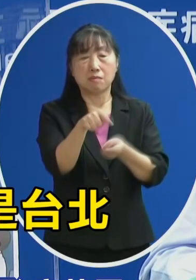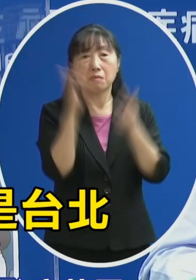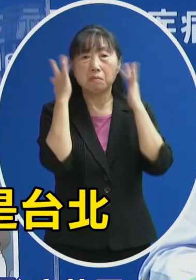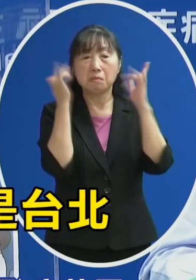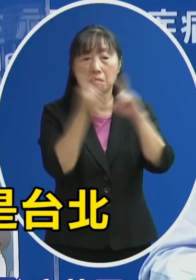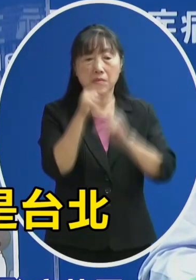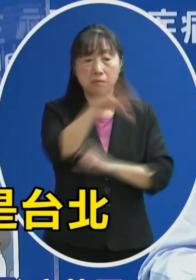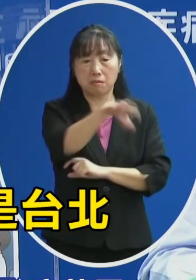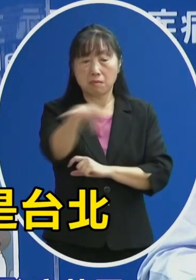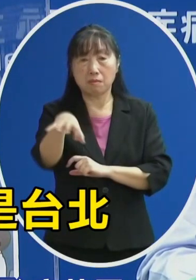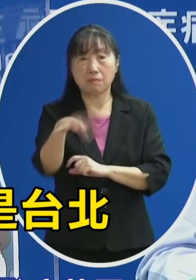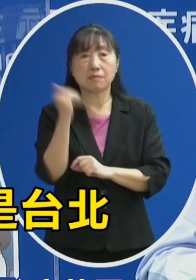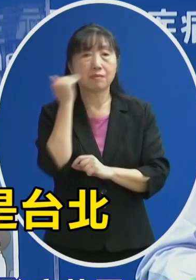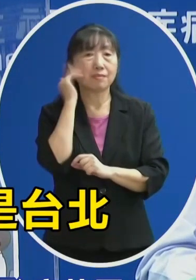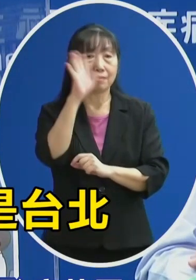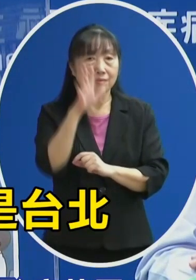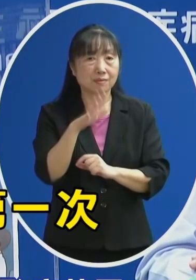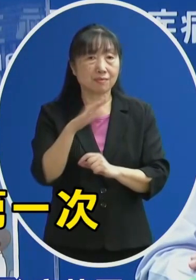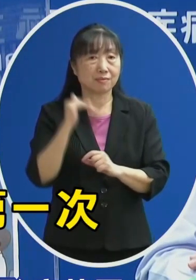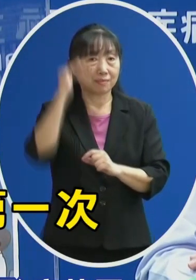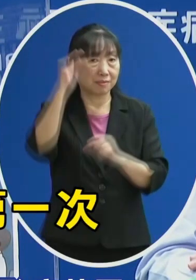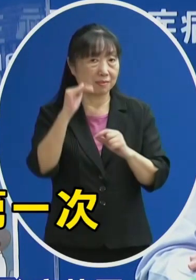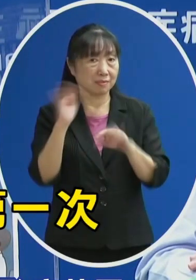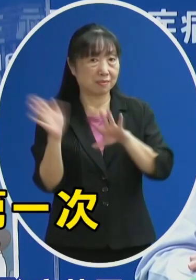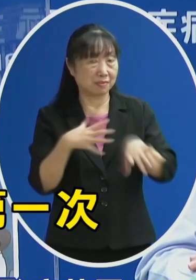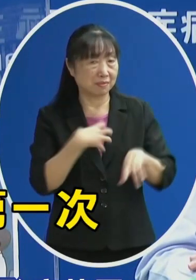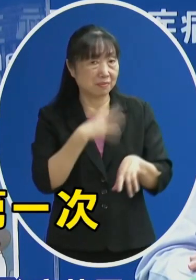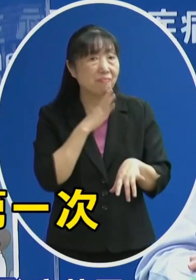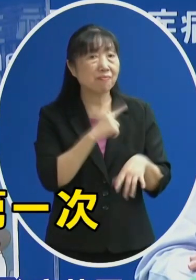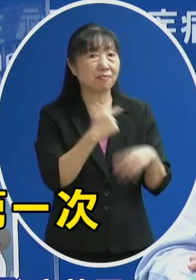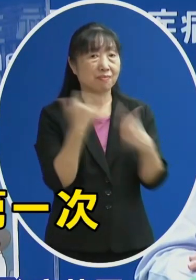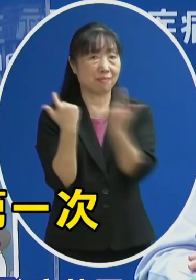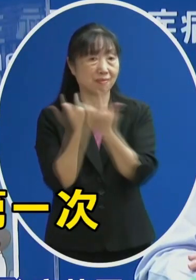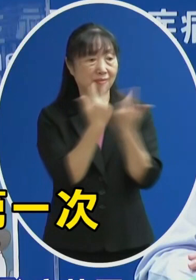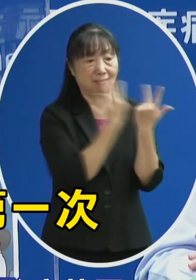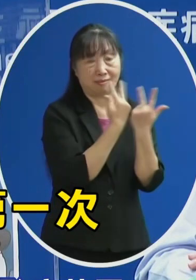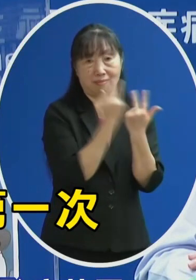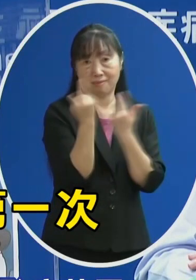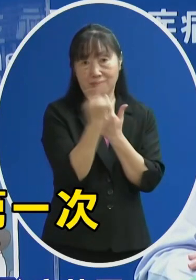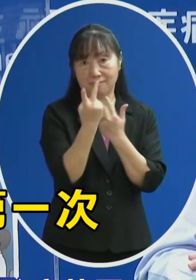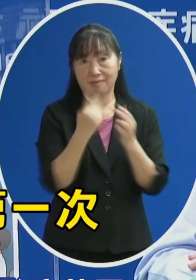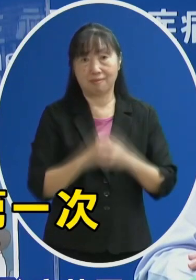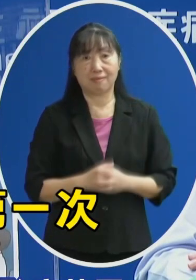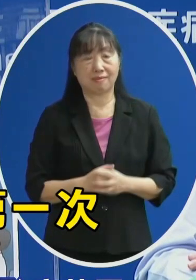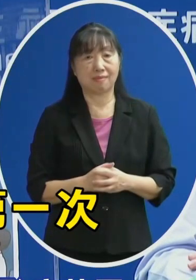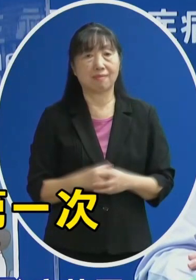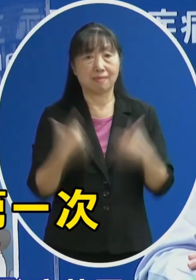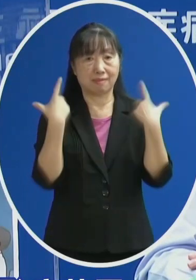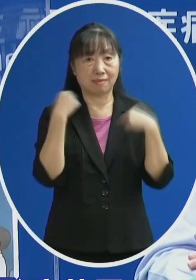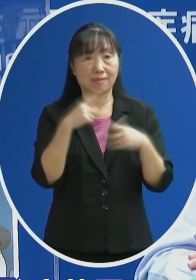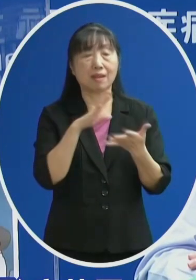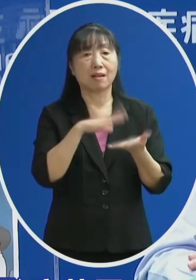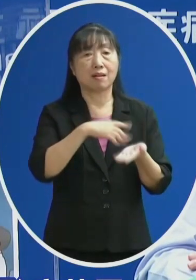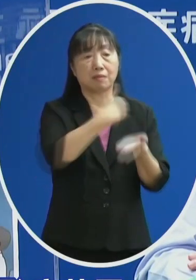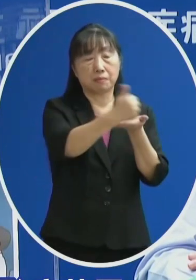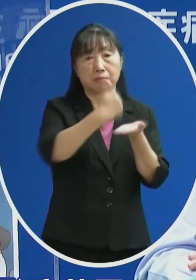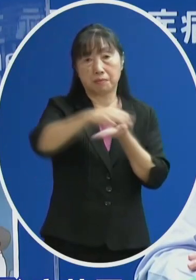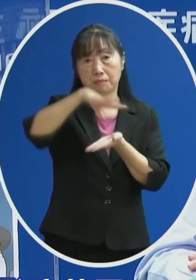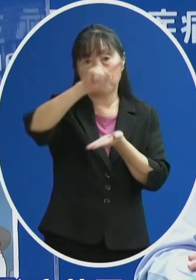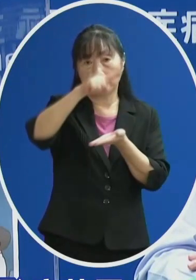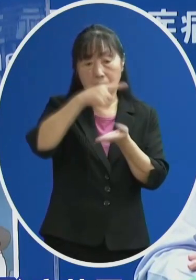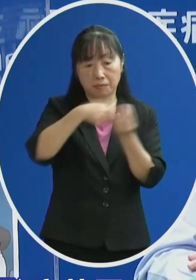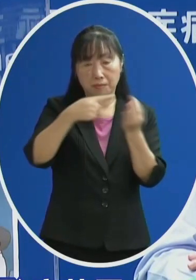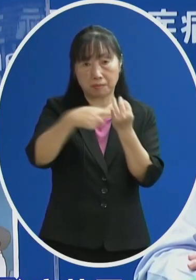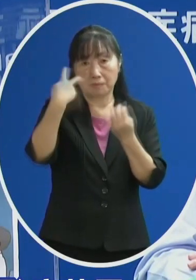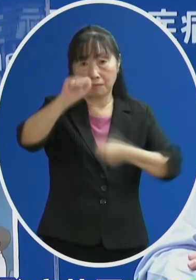们列在高风险的是台北市、新北市。好，那我们照原来第一次配送出去的剂量，